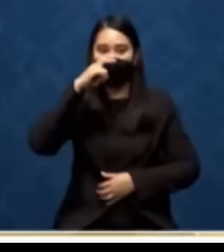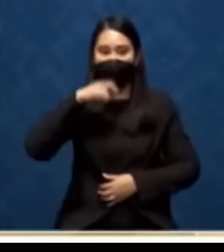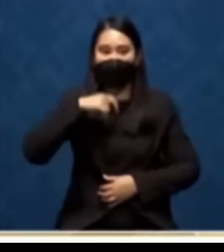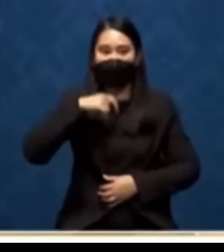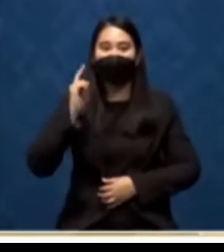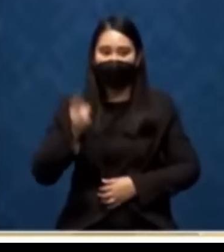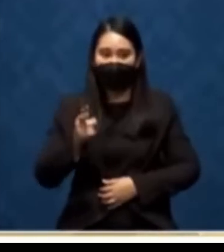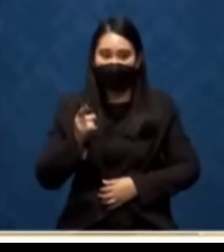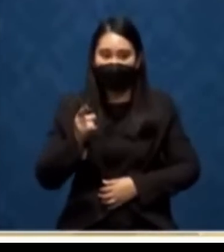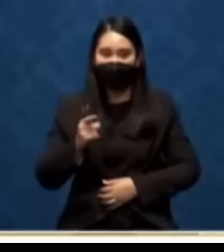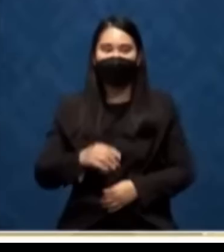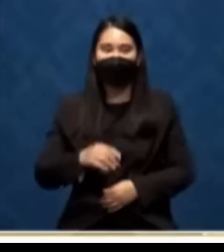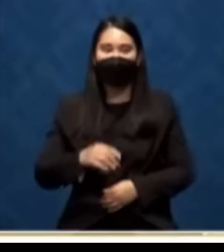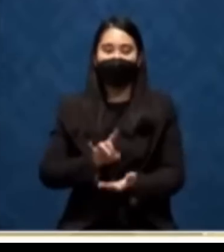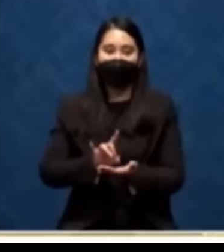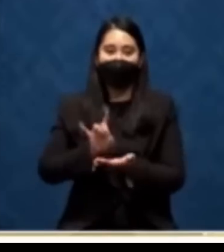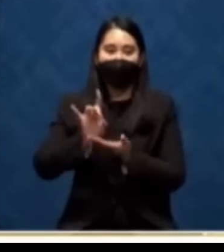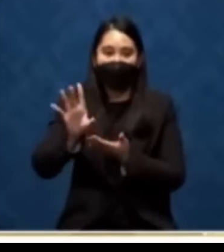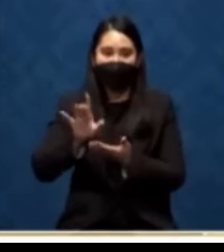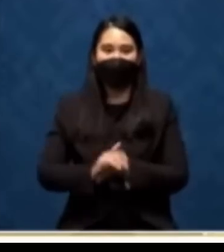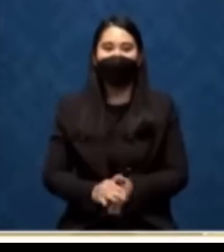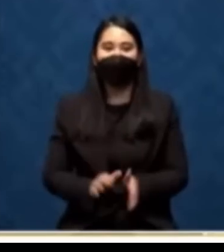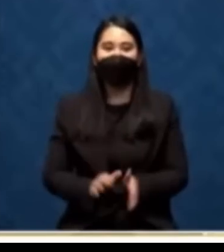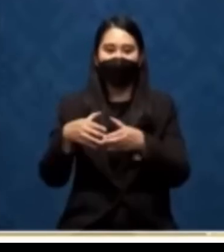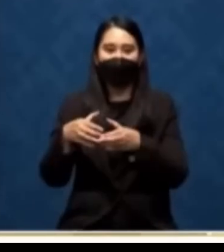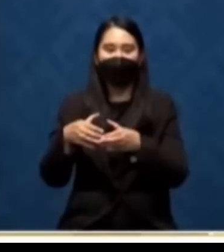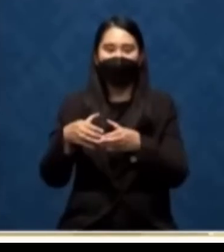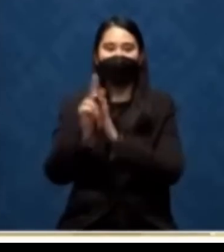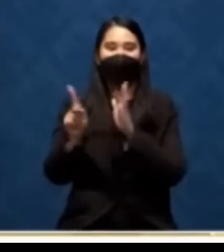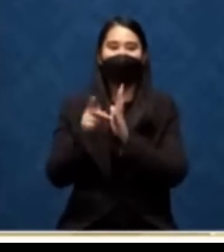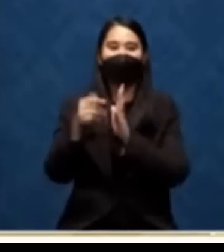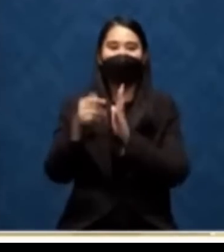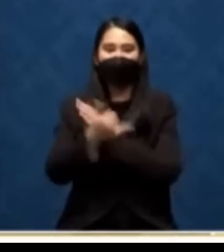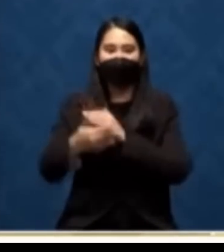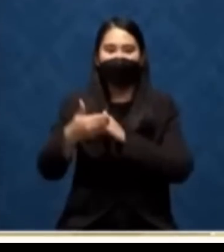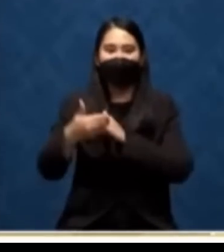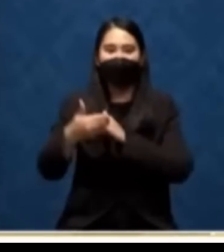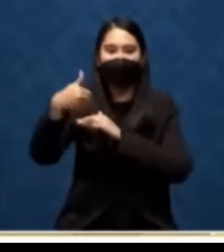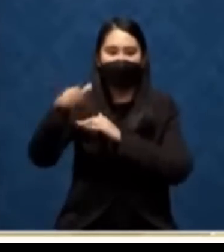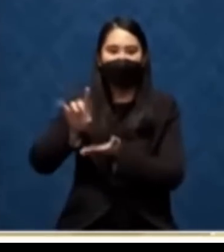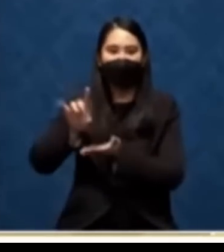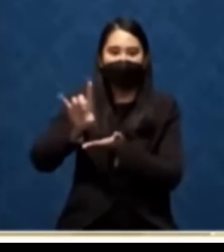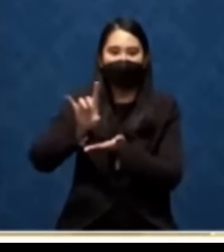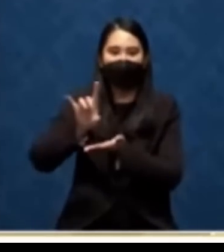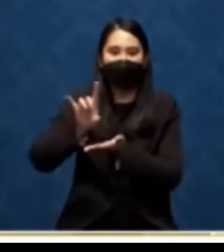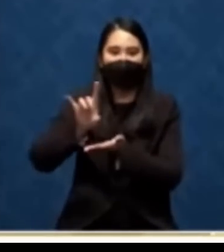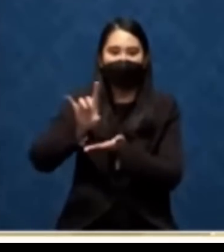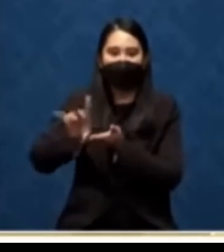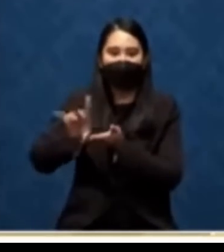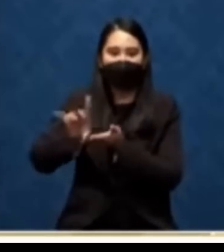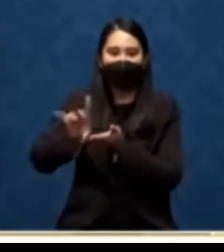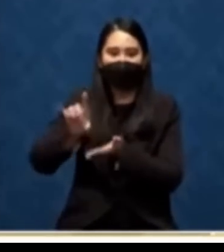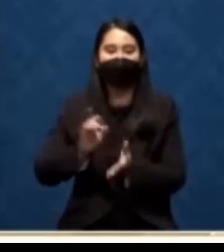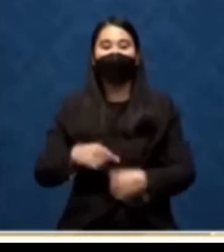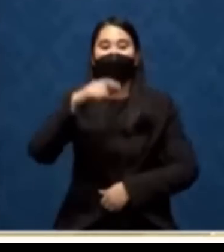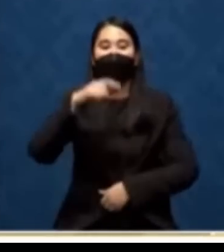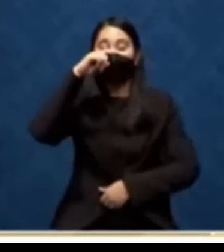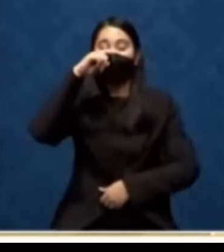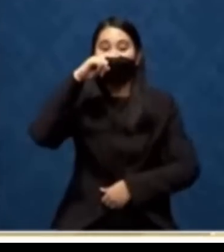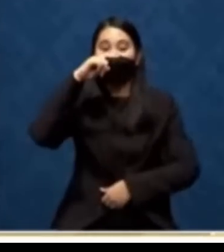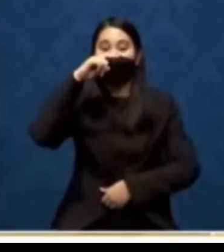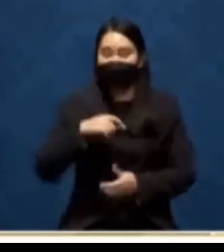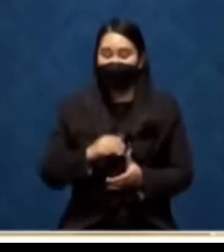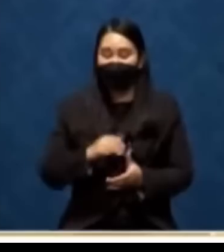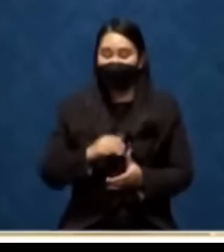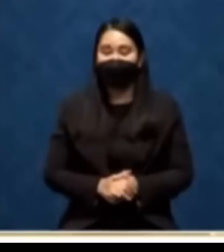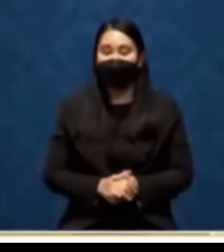พิดบรรดาไทยเทาและแก๊งโจรเทานานาชาติทั้งหลายเหล่านี้ออกไปเสียบ้านหลังนี้ที่ถูกท